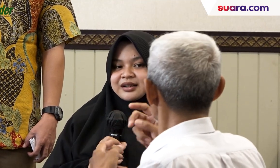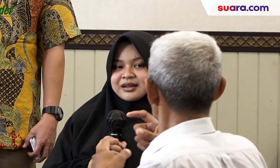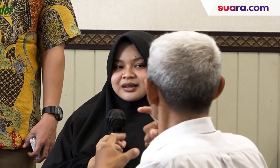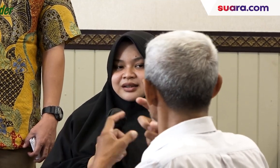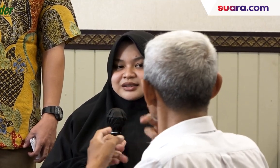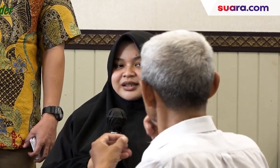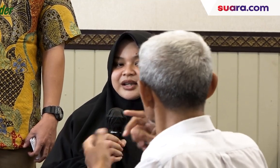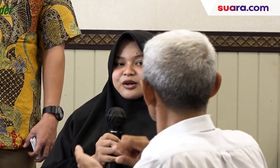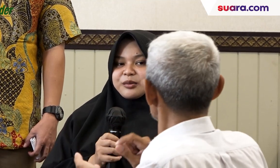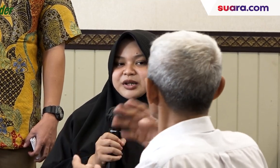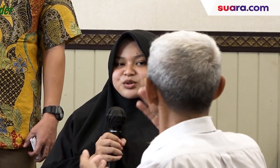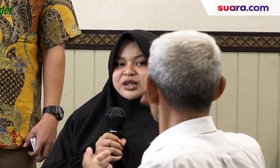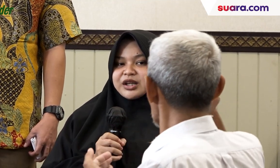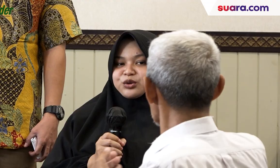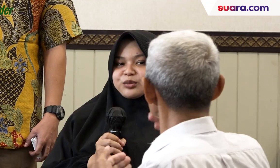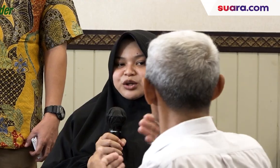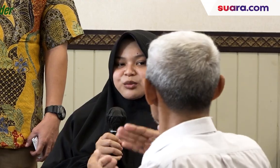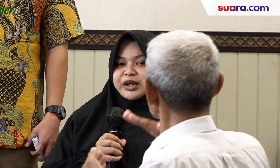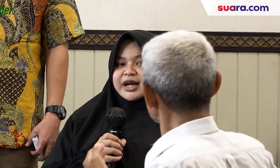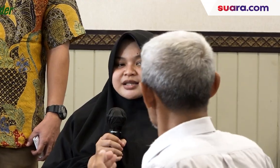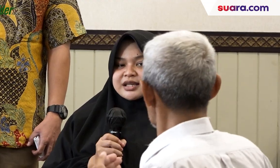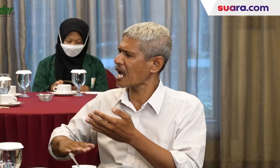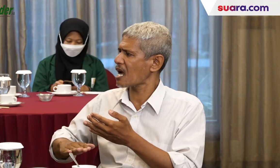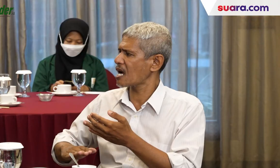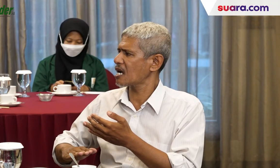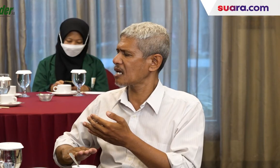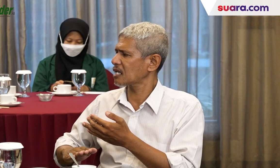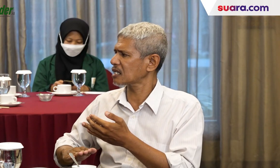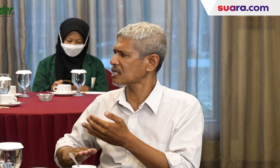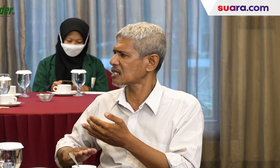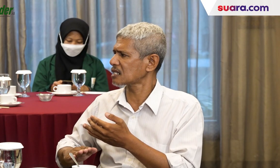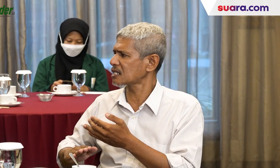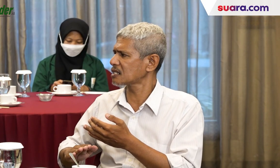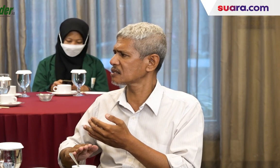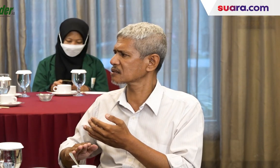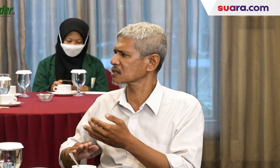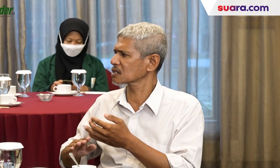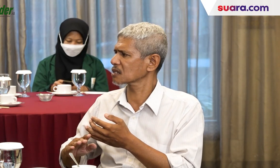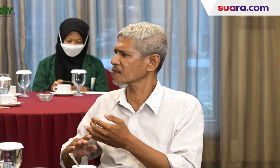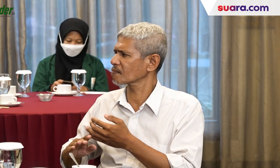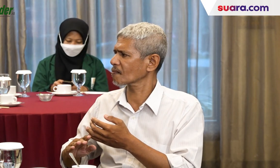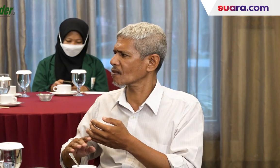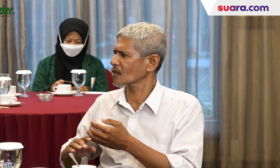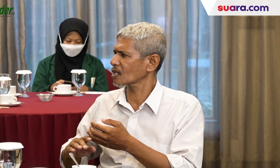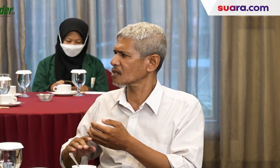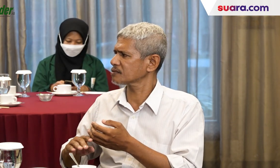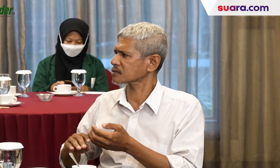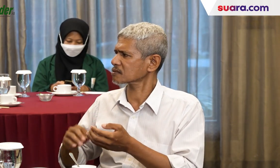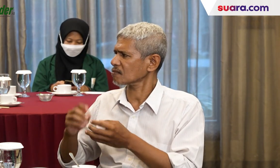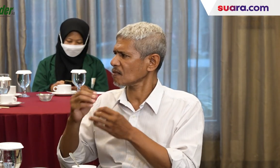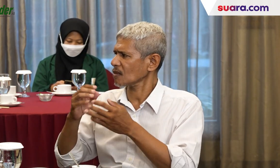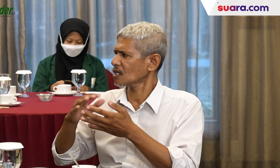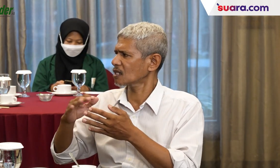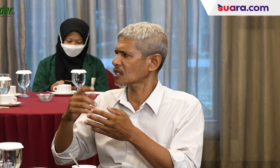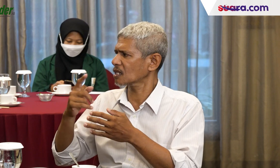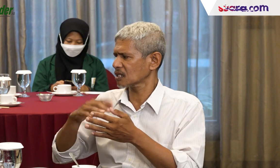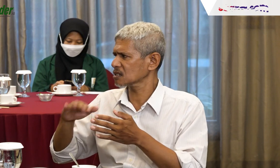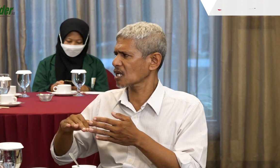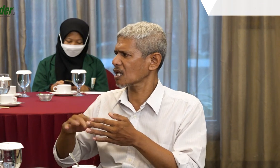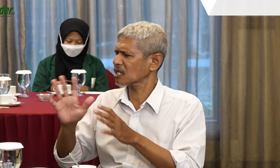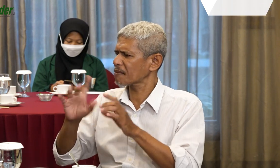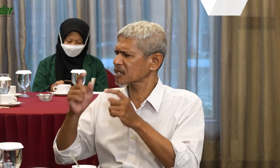subtitle Jadi kalau kesulitan untuk berkomunikasi itu harus dengan tulisan tapi tentunya dengan bahasa yang sederhana